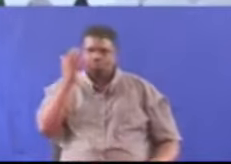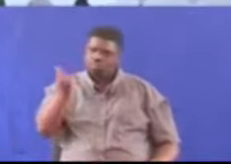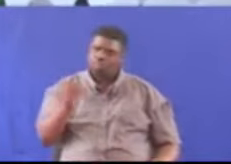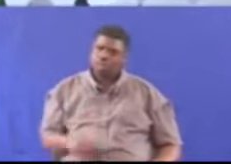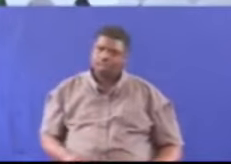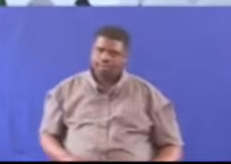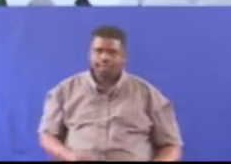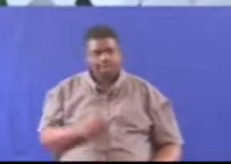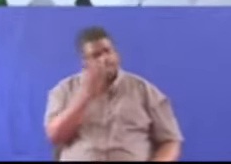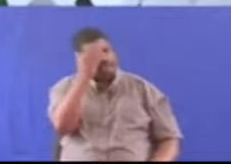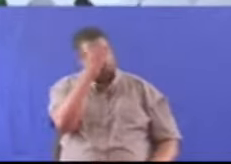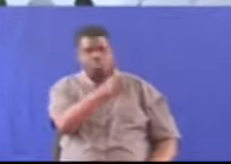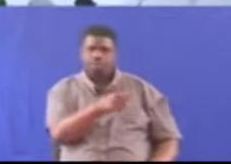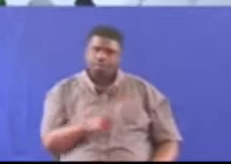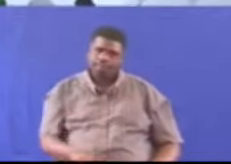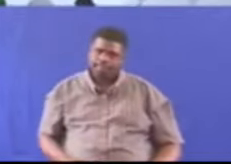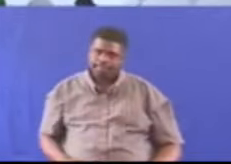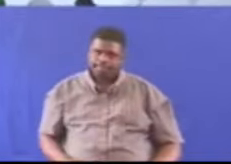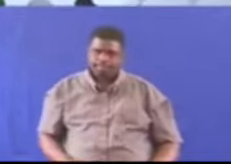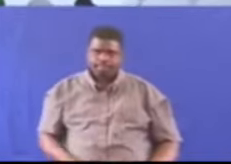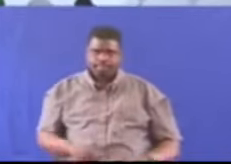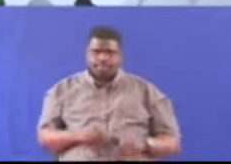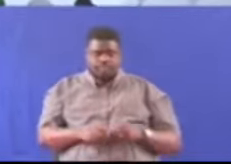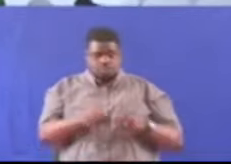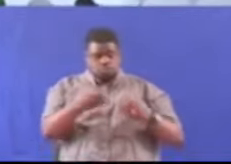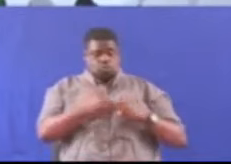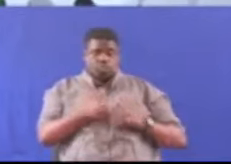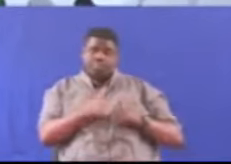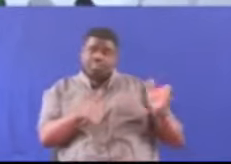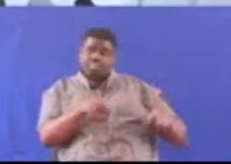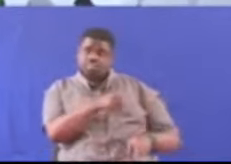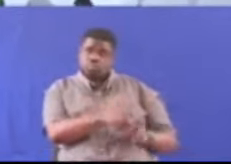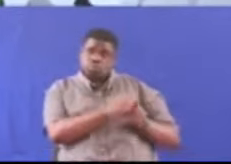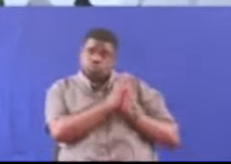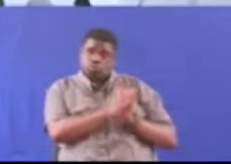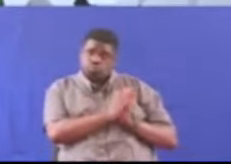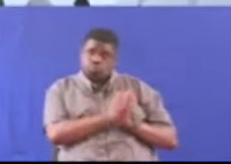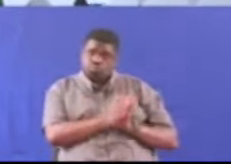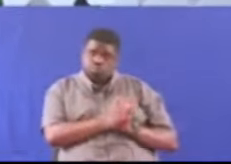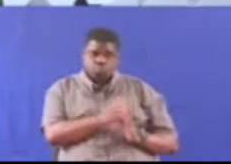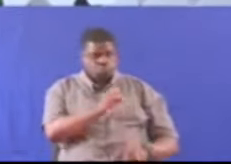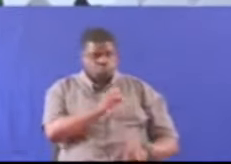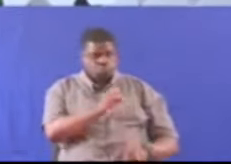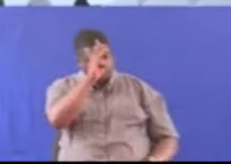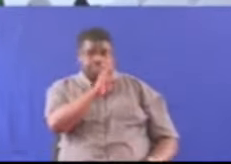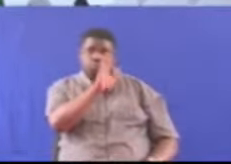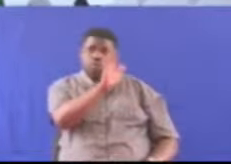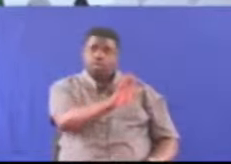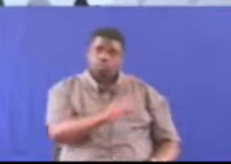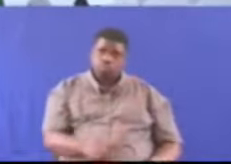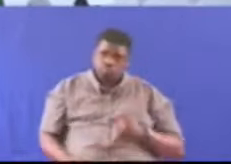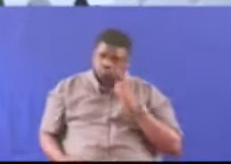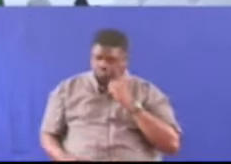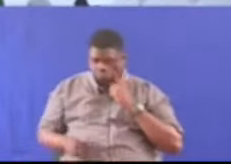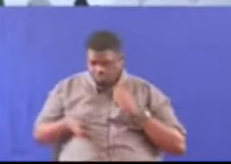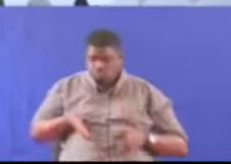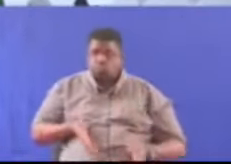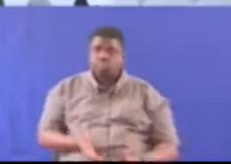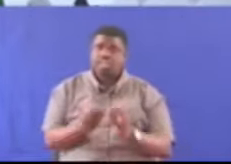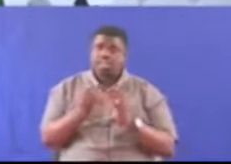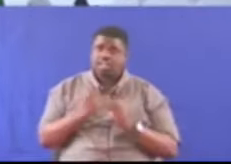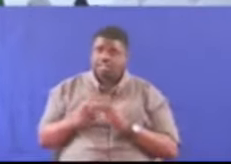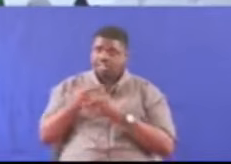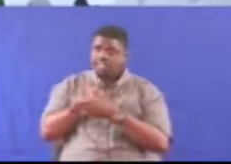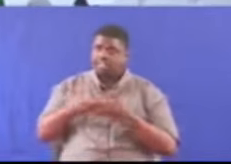akajua. Lakini chukue nafasi hii kuwashukuru sana wazazi wako waliokuzaa wakakupa jina